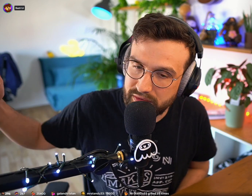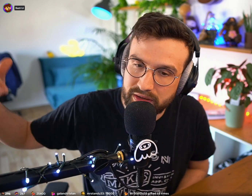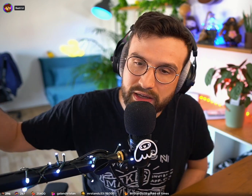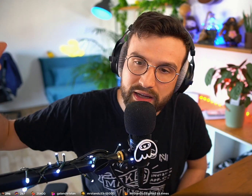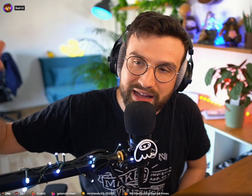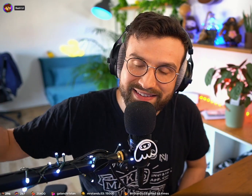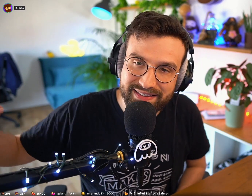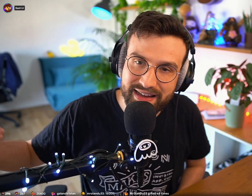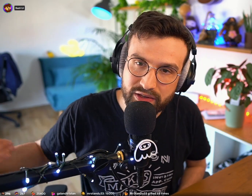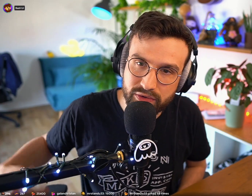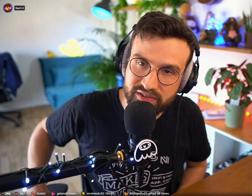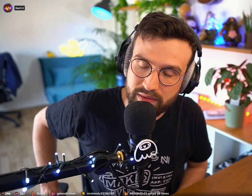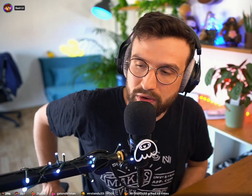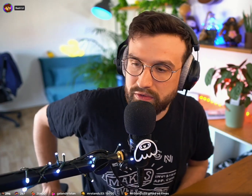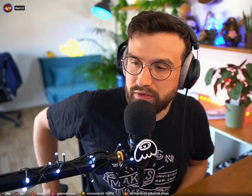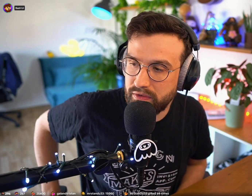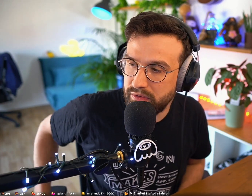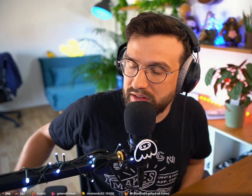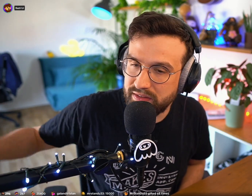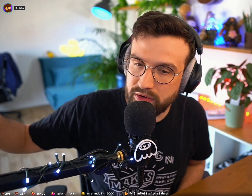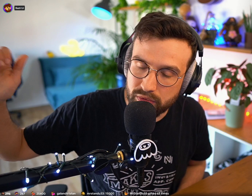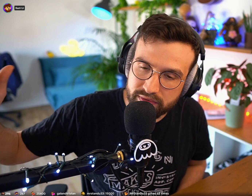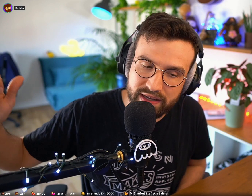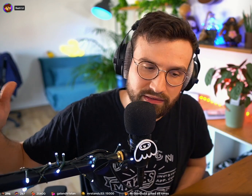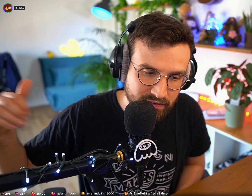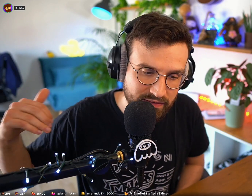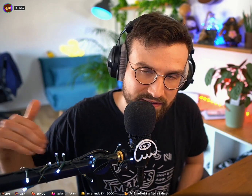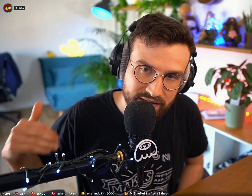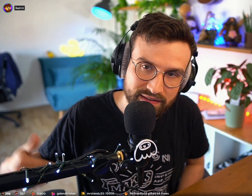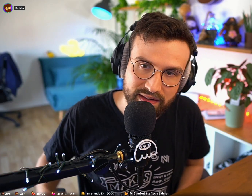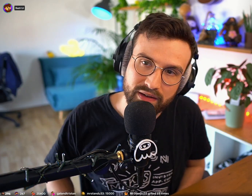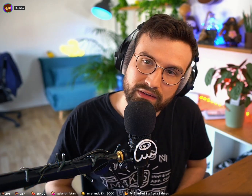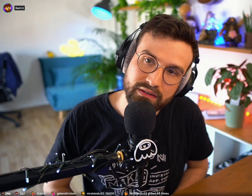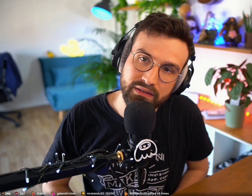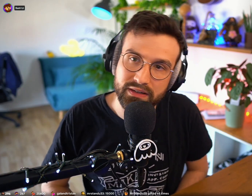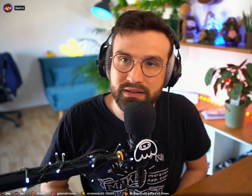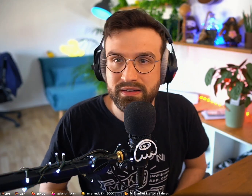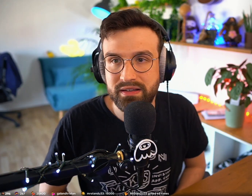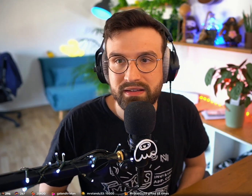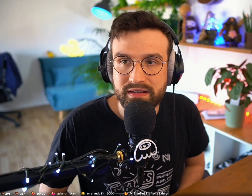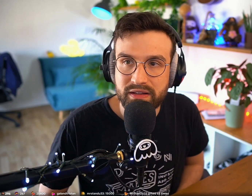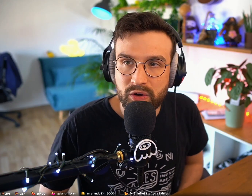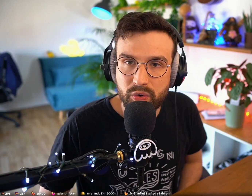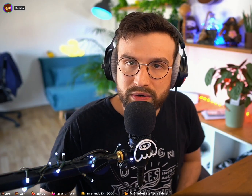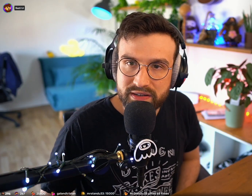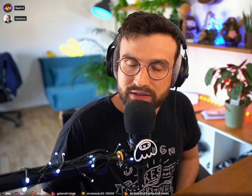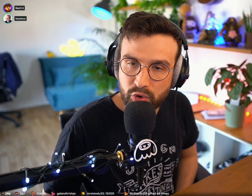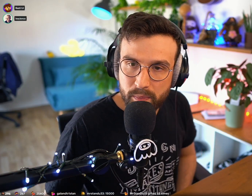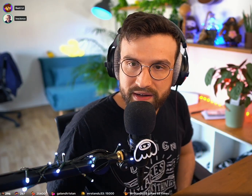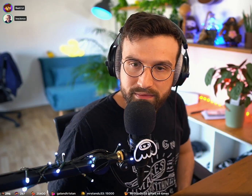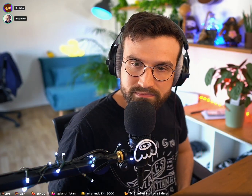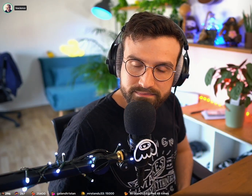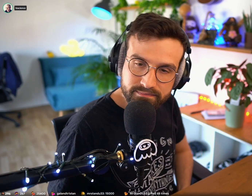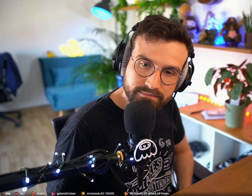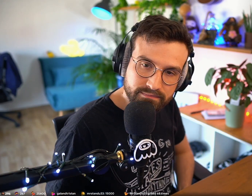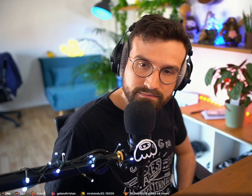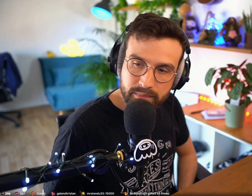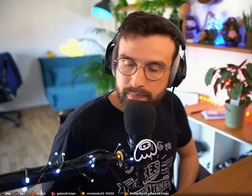avait un détail de checkbox qui était content, style, etc. Quoi. Ouais. Ok, trop